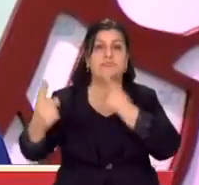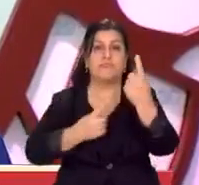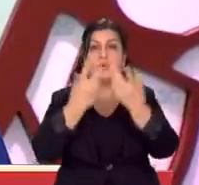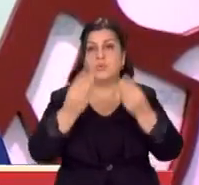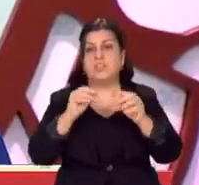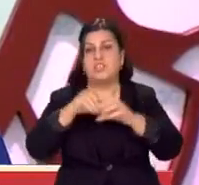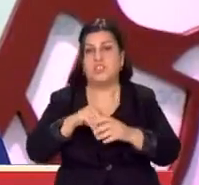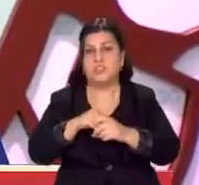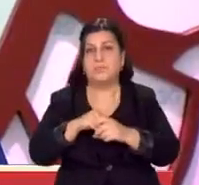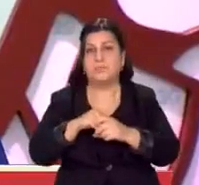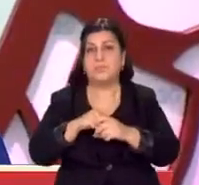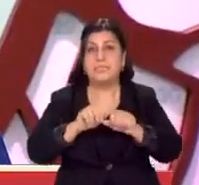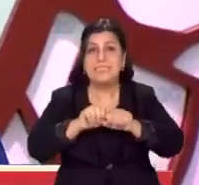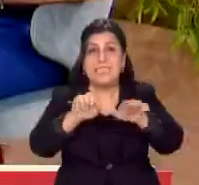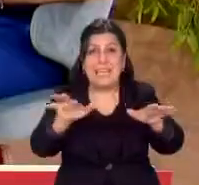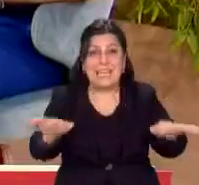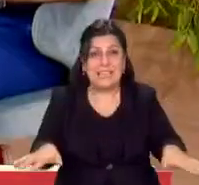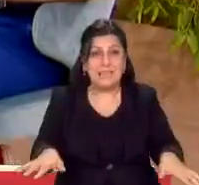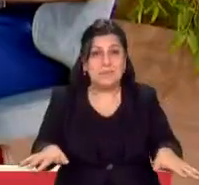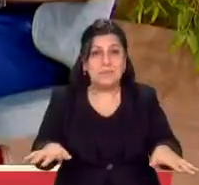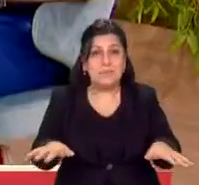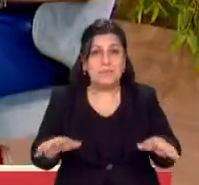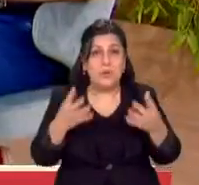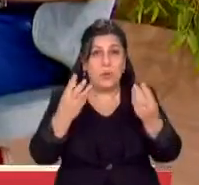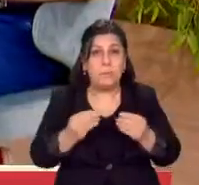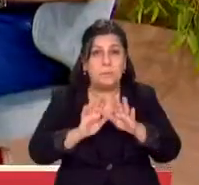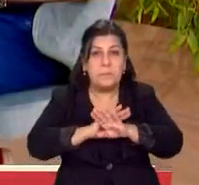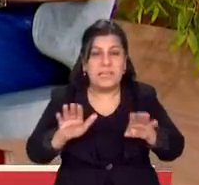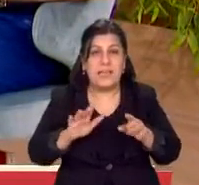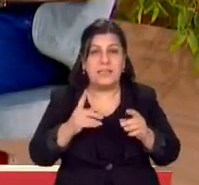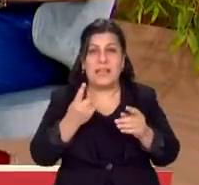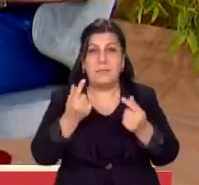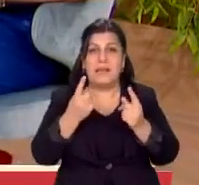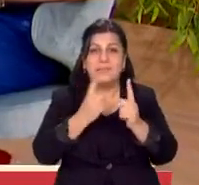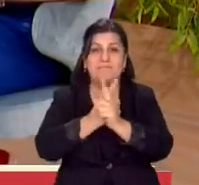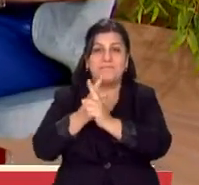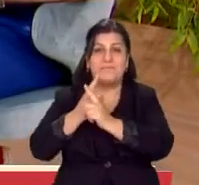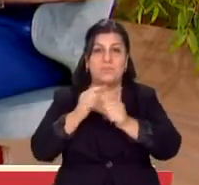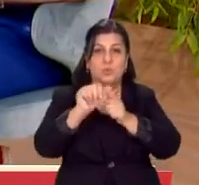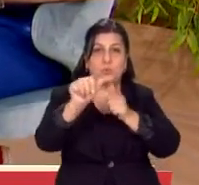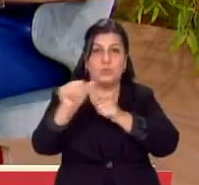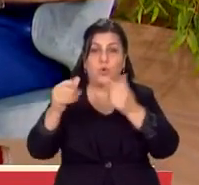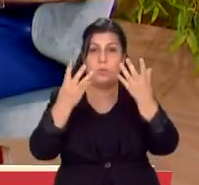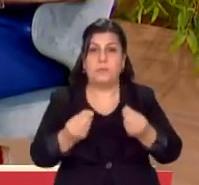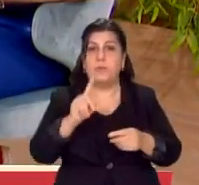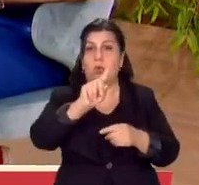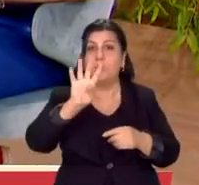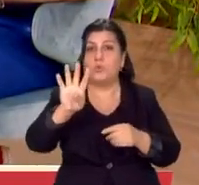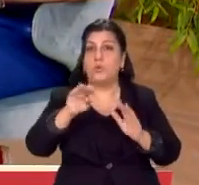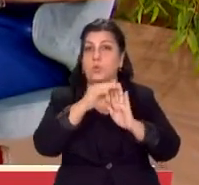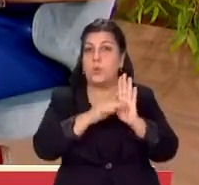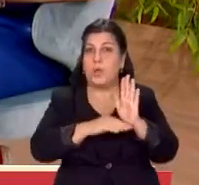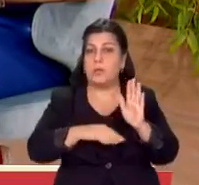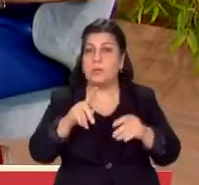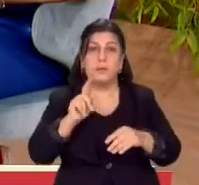için ikincisi yayalım yavaş yana kadar kısıtlamalar devam etmeyi diyoruz burada yine aynı şekilde Yani bu 14 gün kuralı